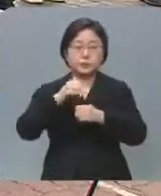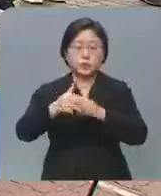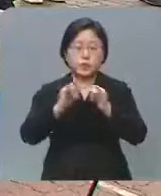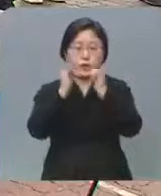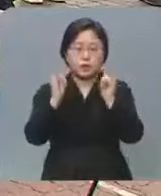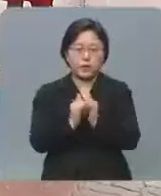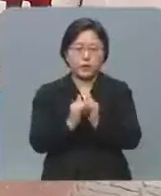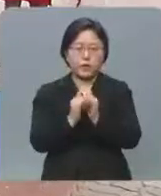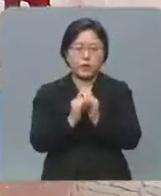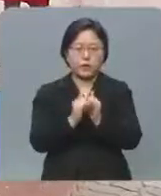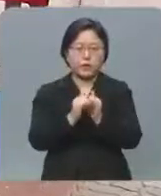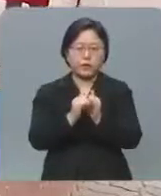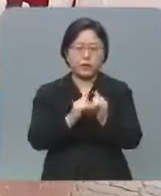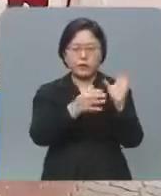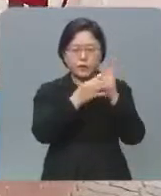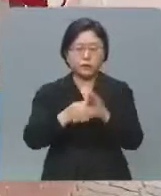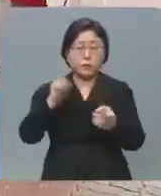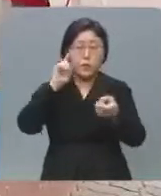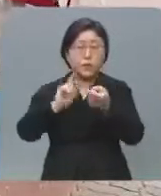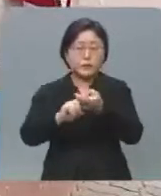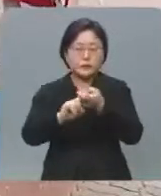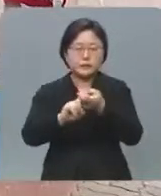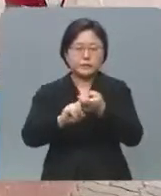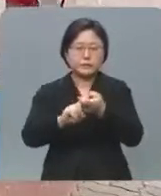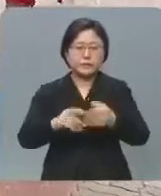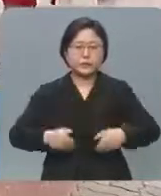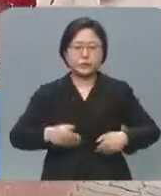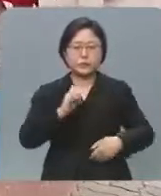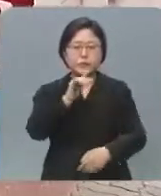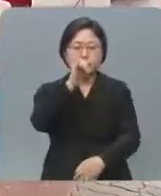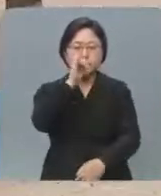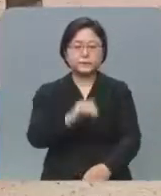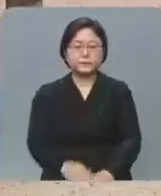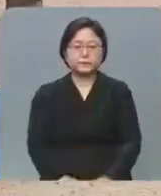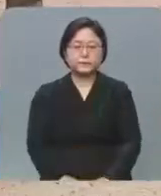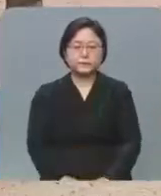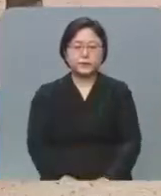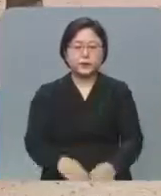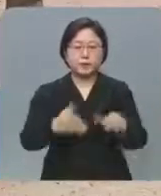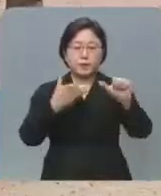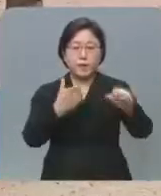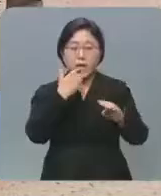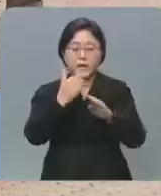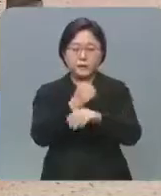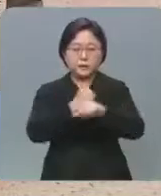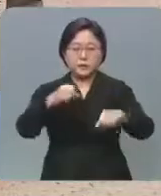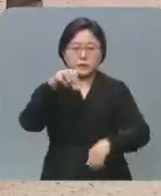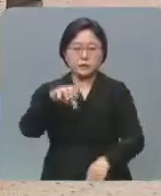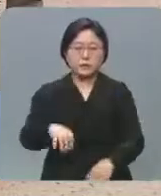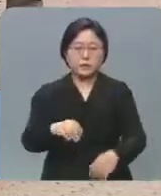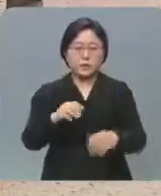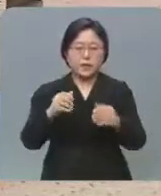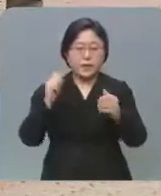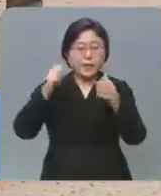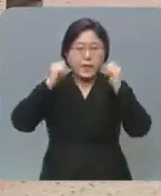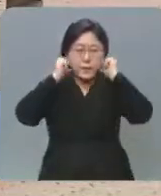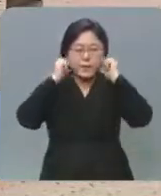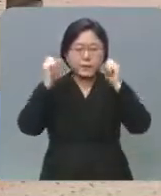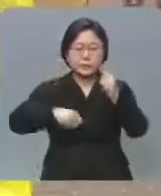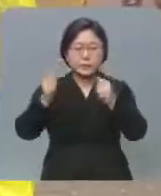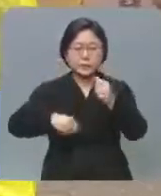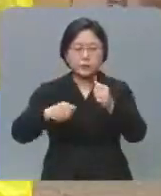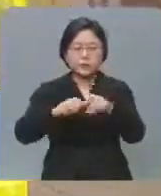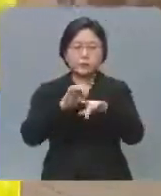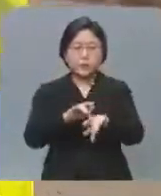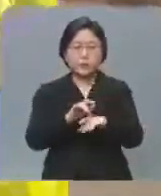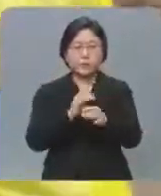국제사회의 제재를 위해 지속적인 관심을 가져줄 것을 촉구했습니다. 5.18 민주광장에서는 냄비 등을 두드리며 악귀를